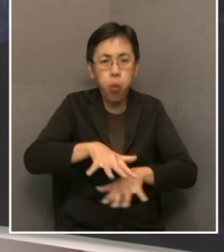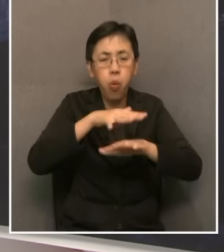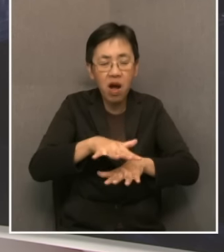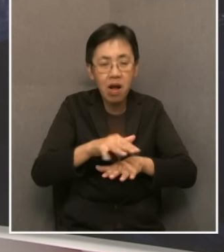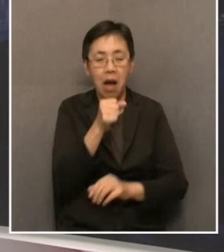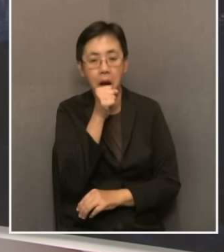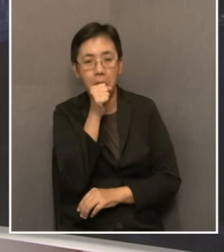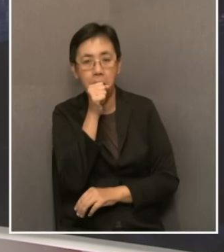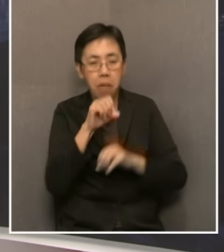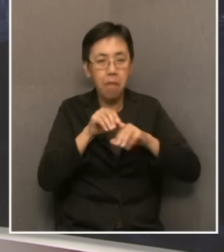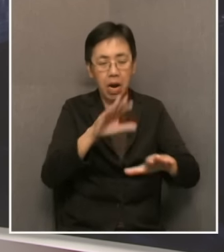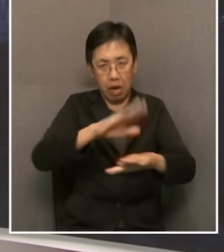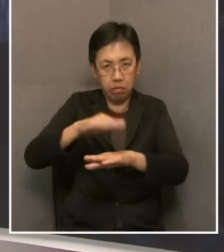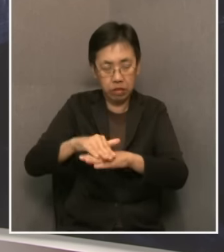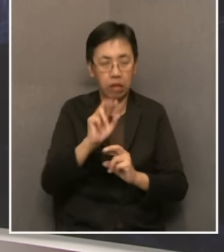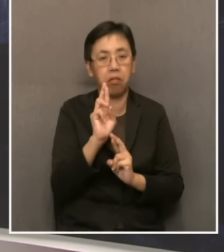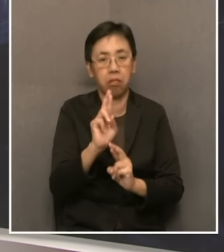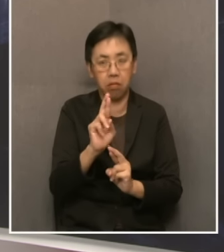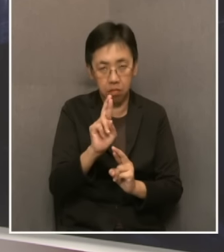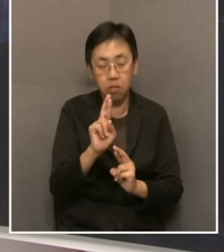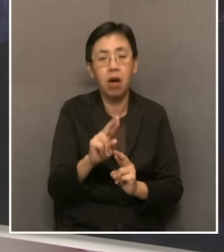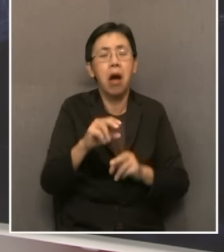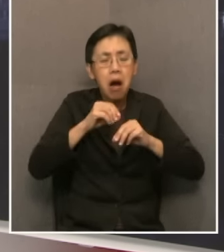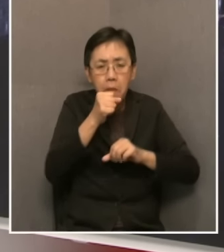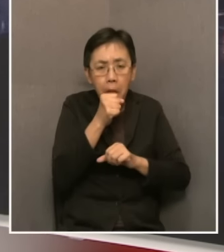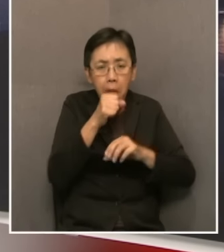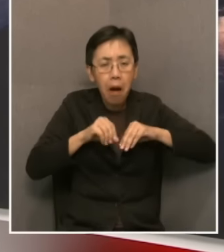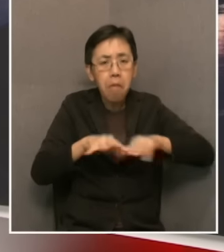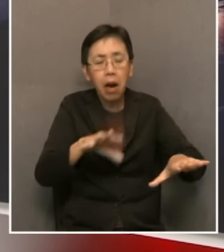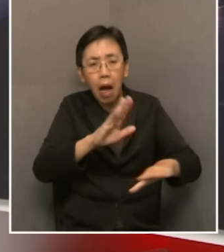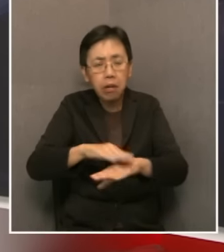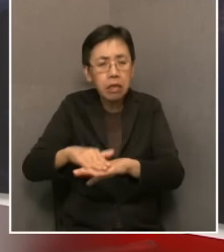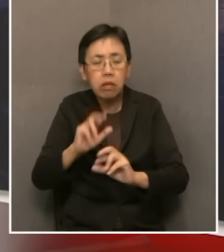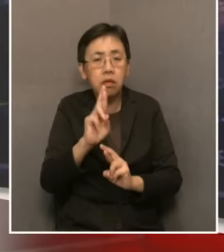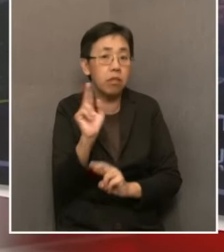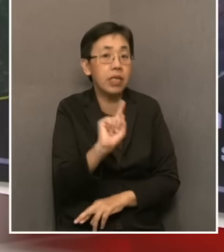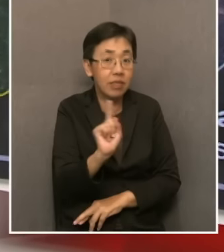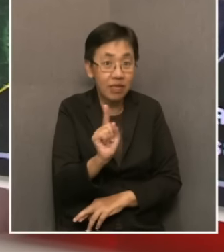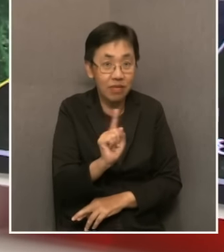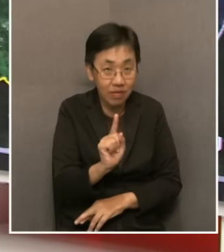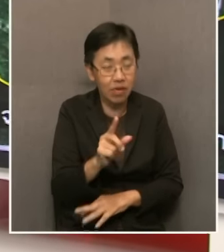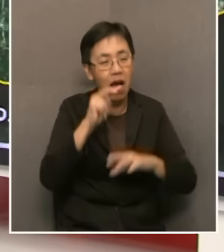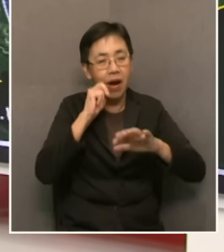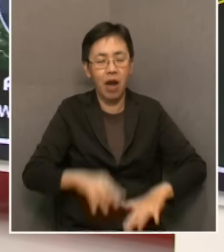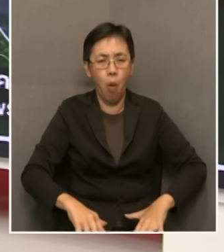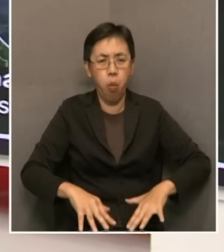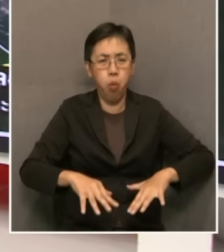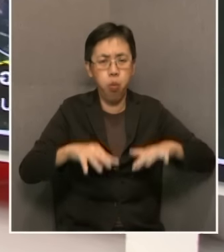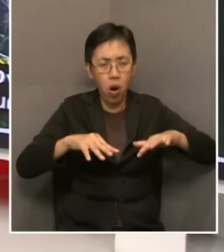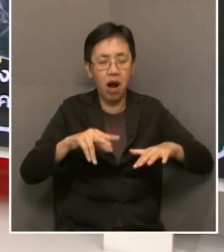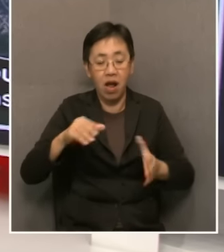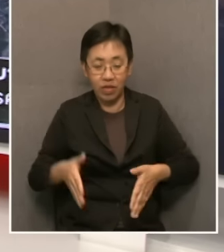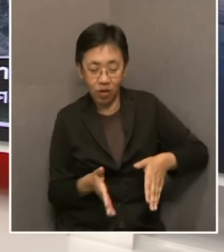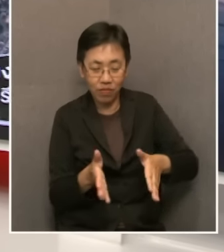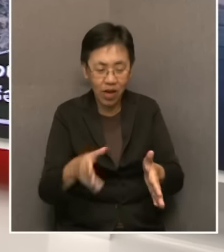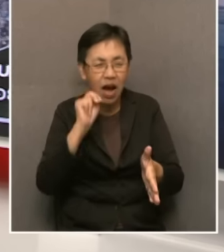พื้นที่เสี่ยงแล้วด้วยนะคะมาดูประกาศกันก่อนคุณผู้ชมตรงไหนที่ต้องติดตามเฝ้าระวังเรื่องของน้ำท่วมน้ำล้นตลิ่งกันบ้างนะคะเป็น